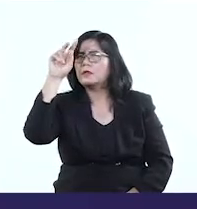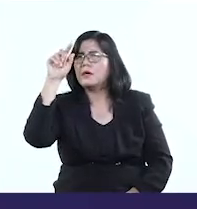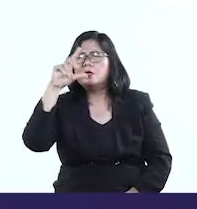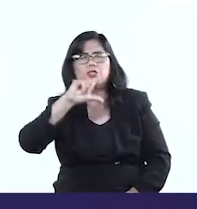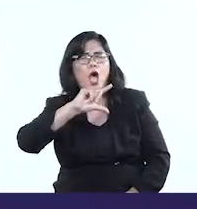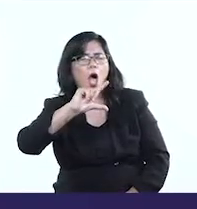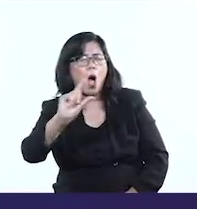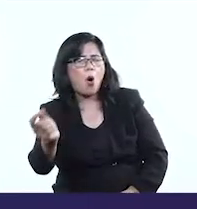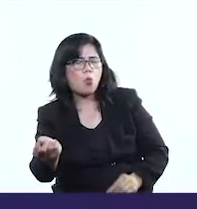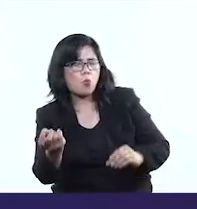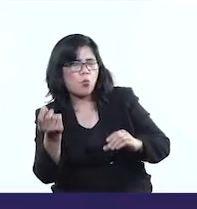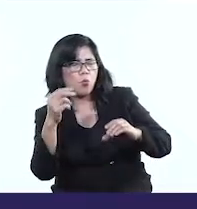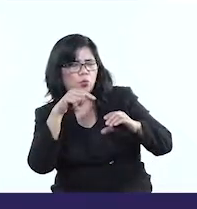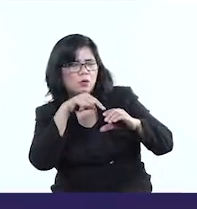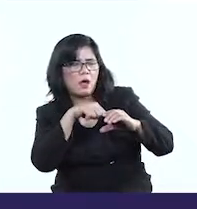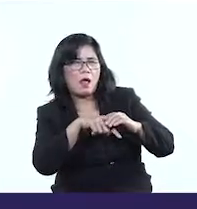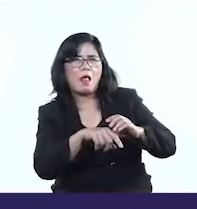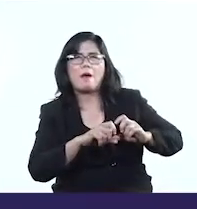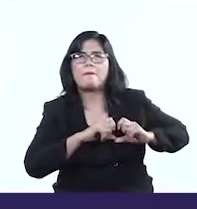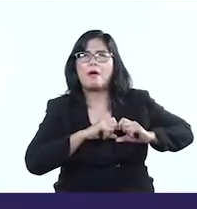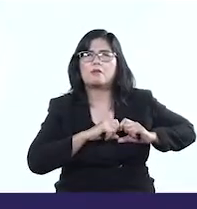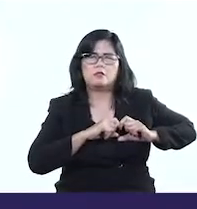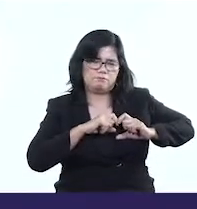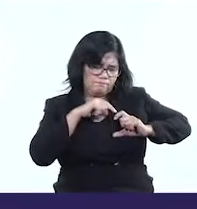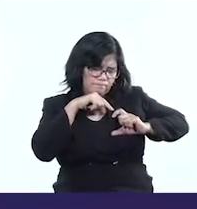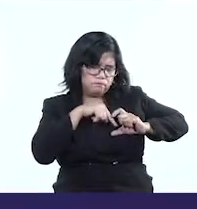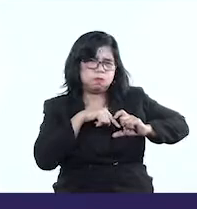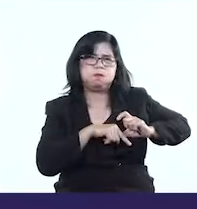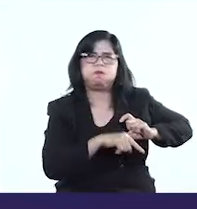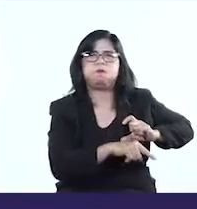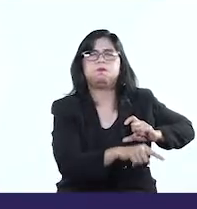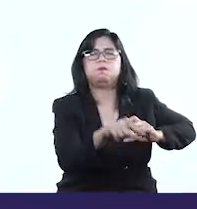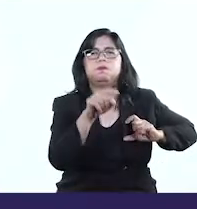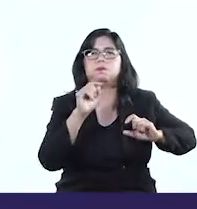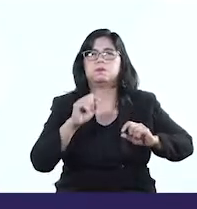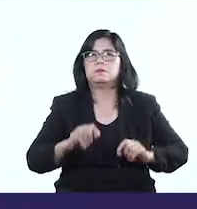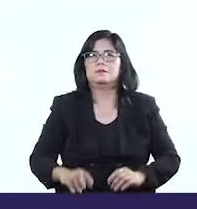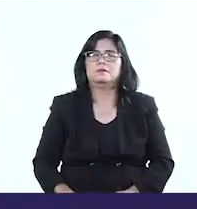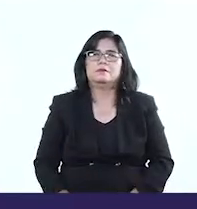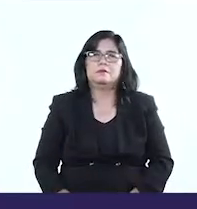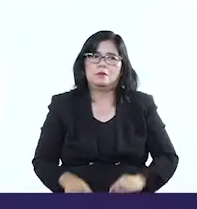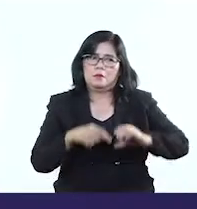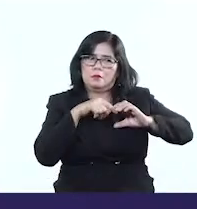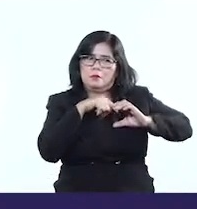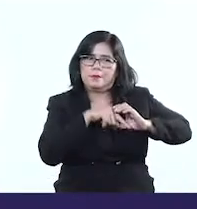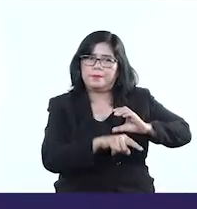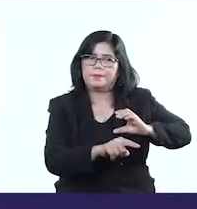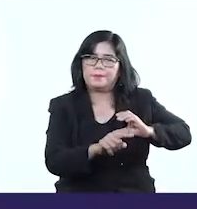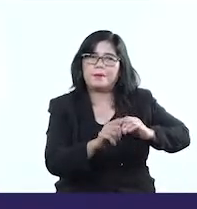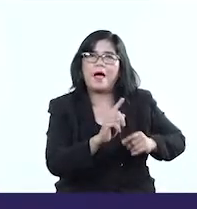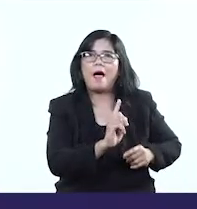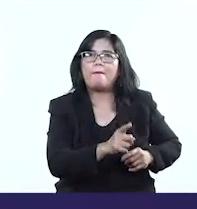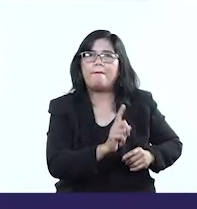Hai manusianya melihat kulit luarnya tak bertuhan melihat motivasi terdalam dalam hidup manusia